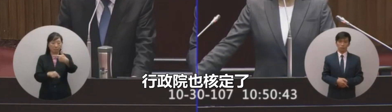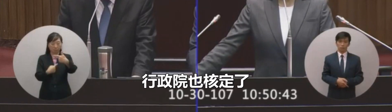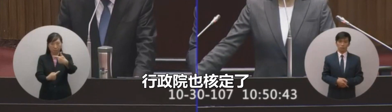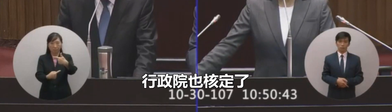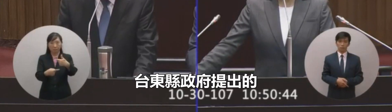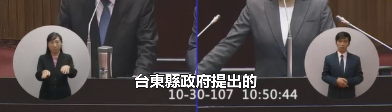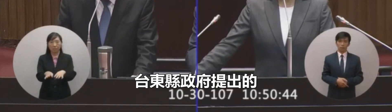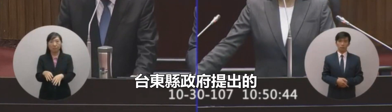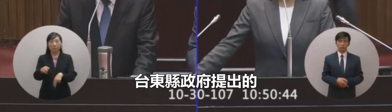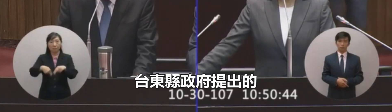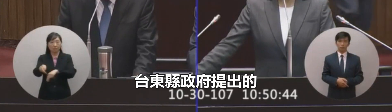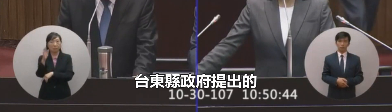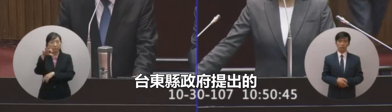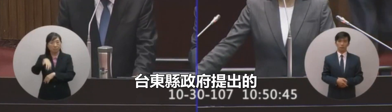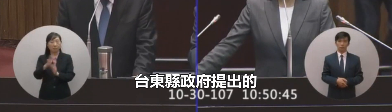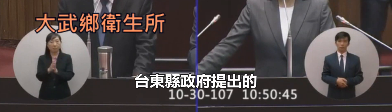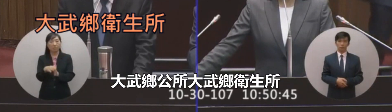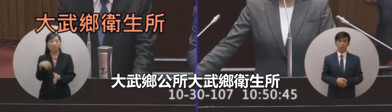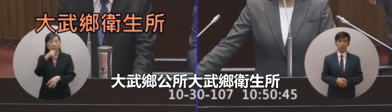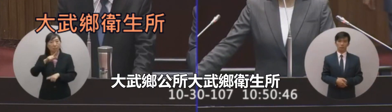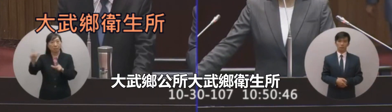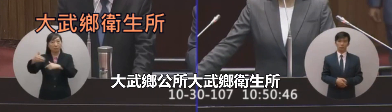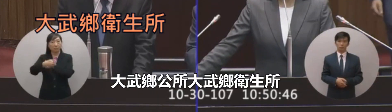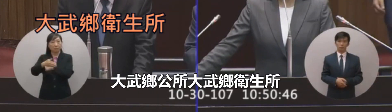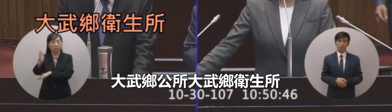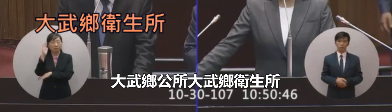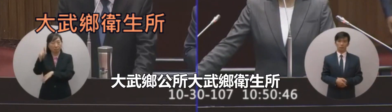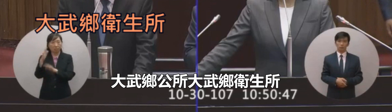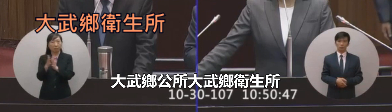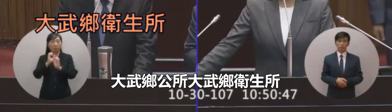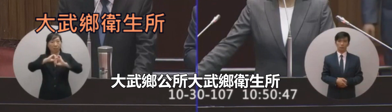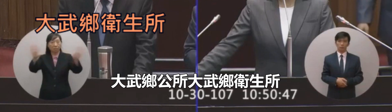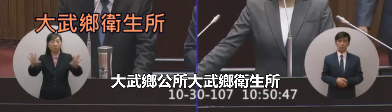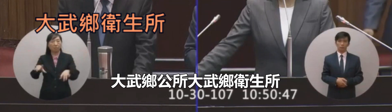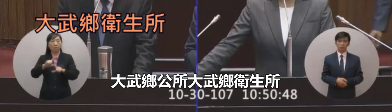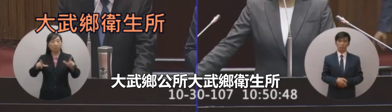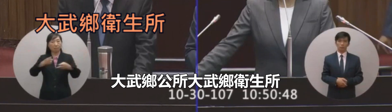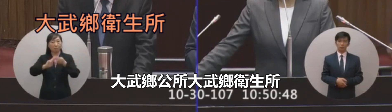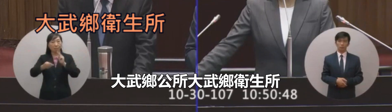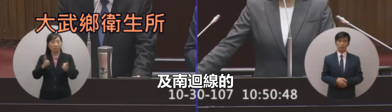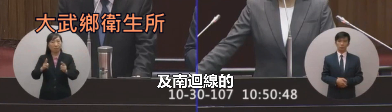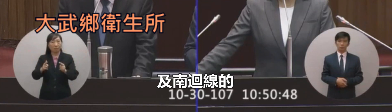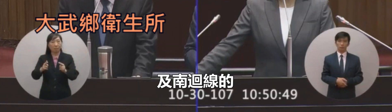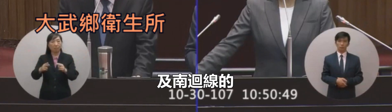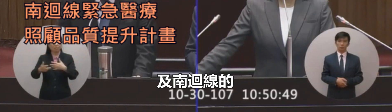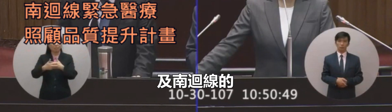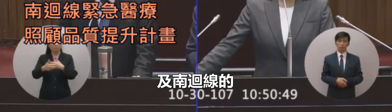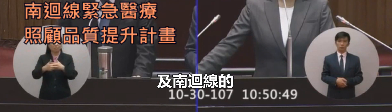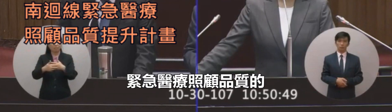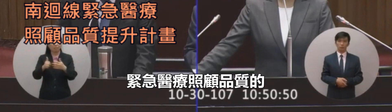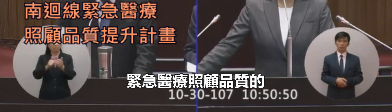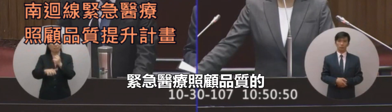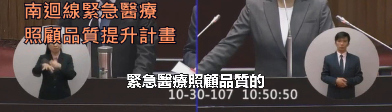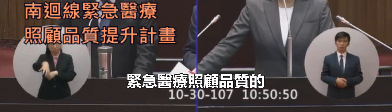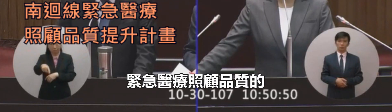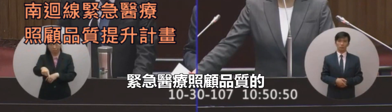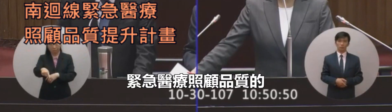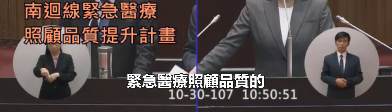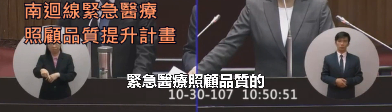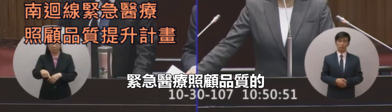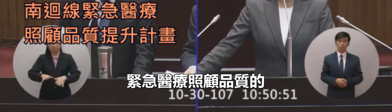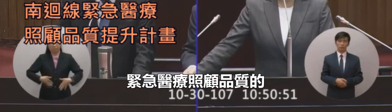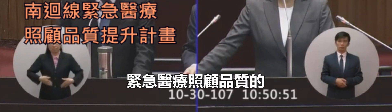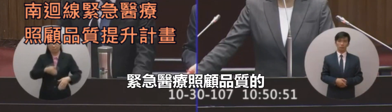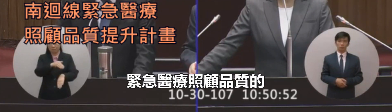行政院也核定了台东县政府提出的大武乡公所、大武乡卫生所及南回县的紧急医